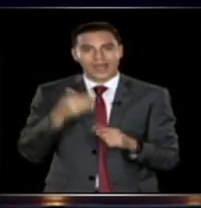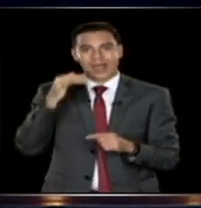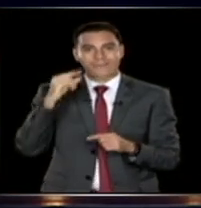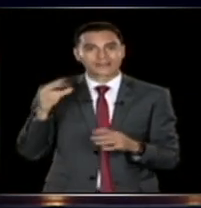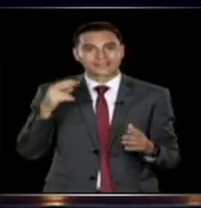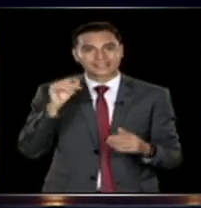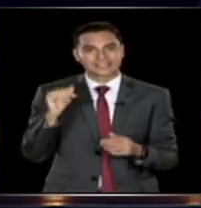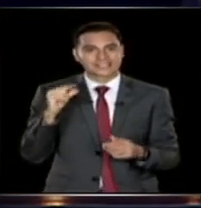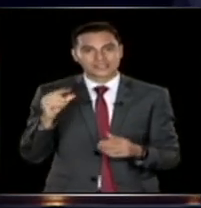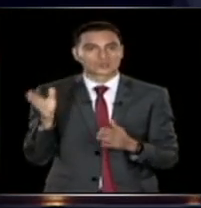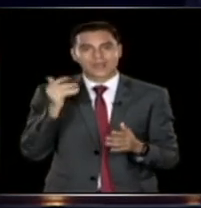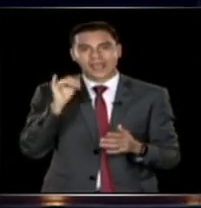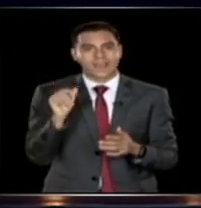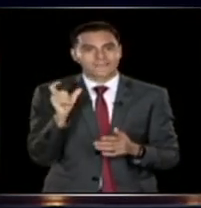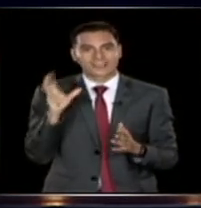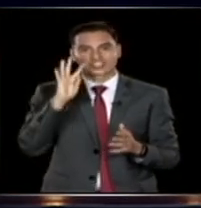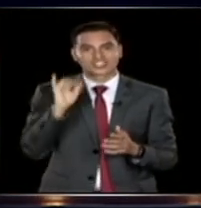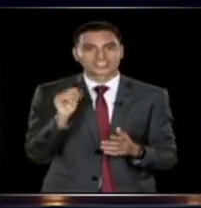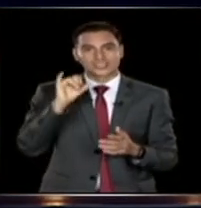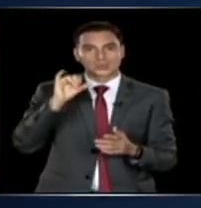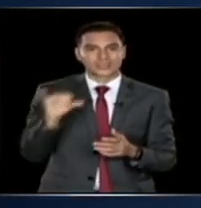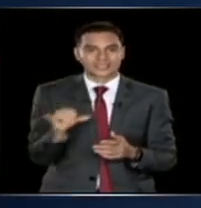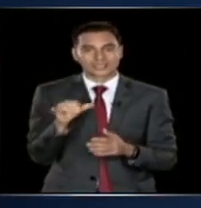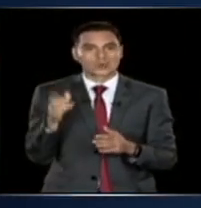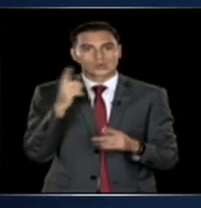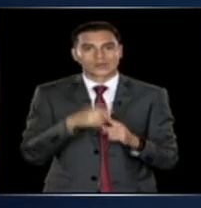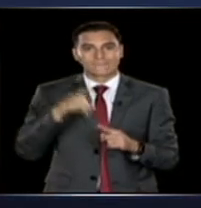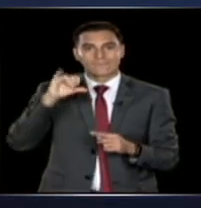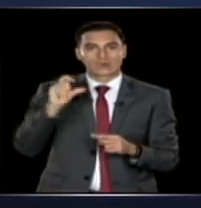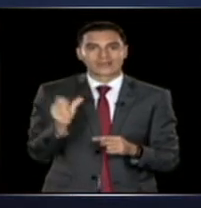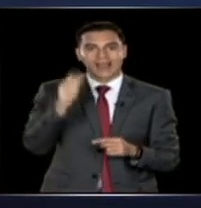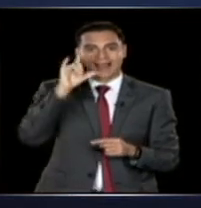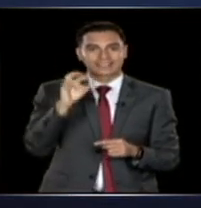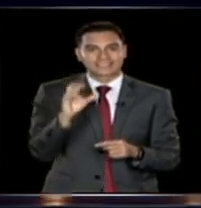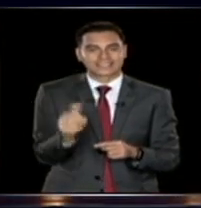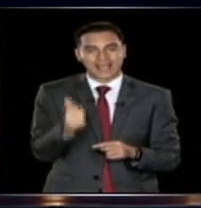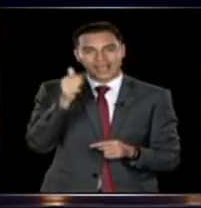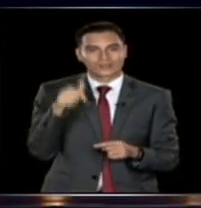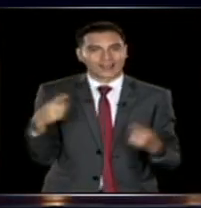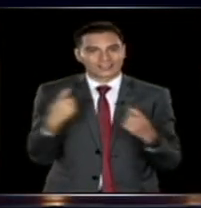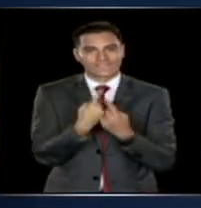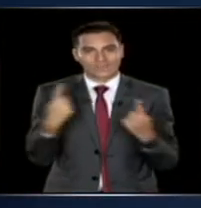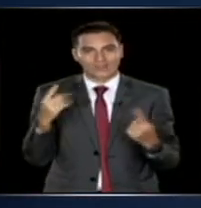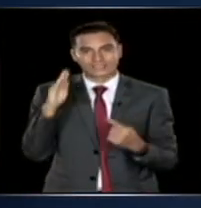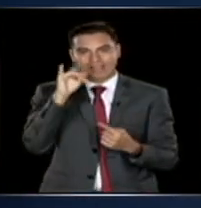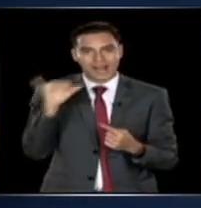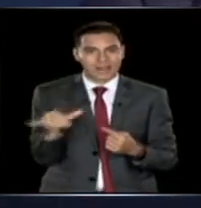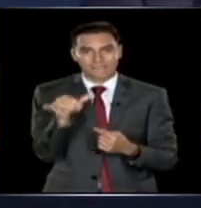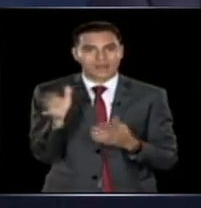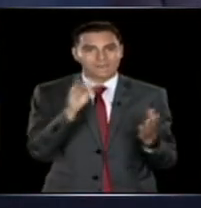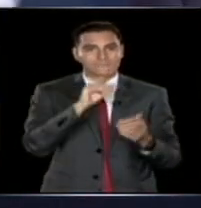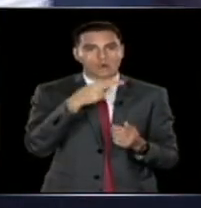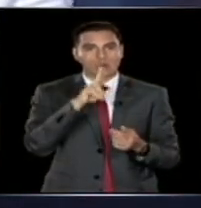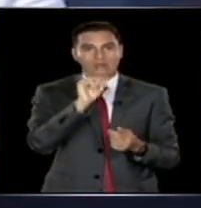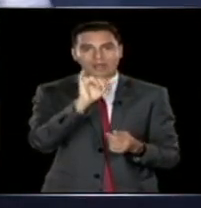وأيمن الشيوي وموناليزا. هدف مقابل هدف، كلنا نحيي سلمى ومعتصم، معتصم